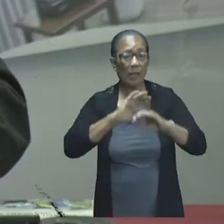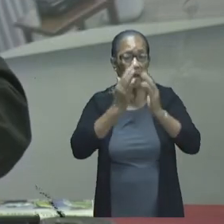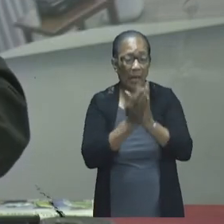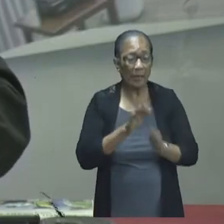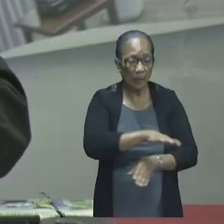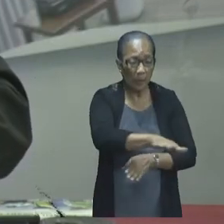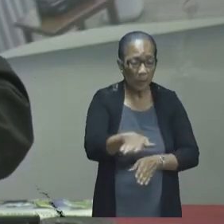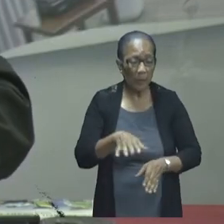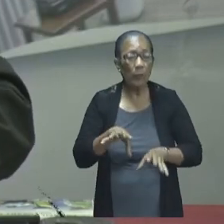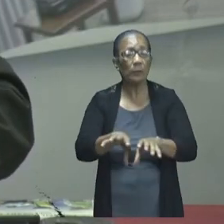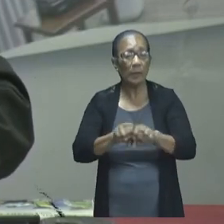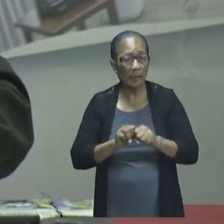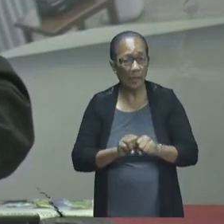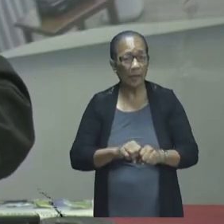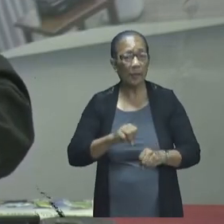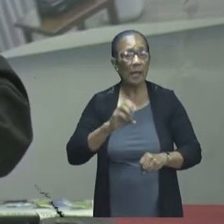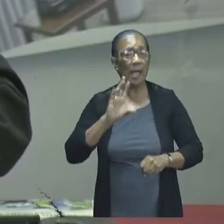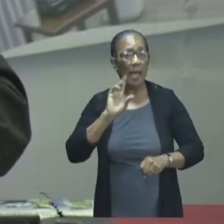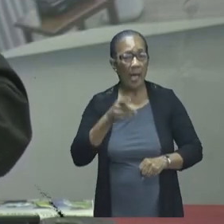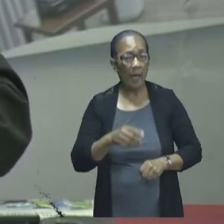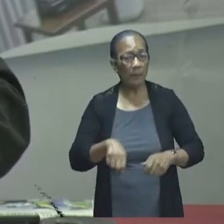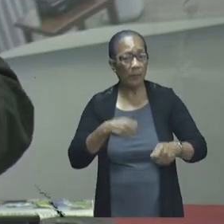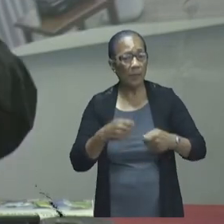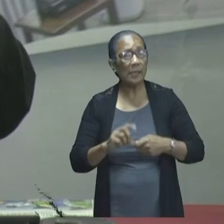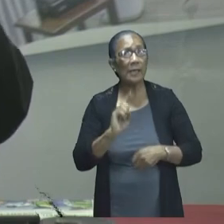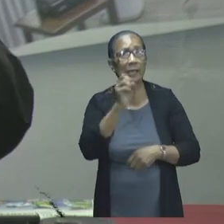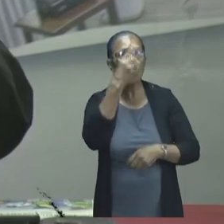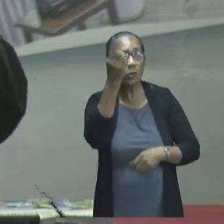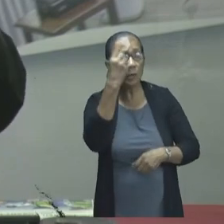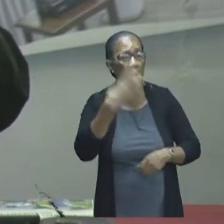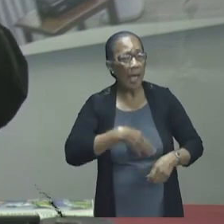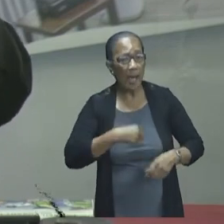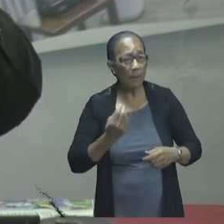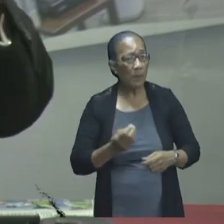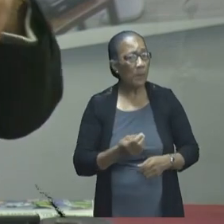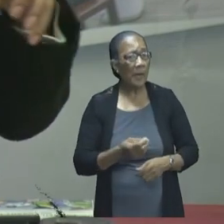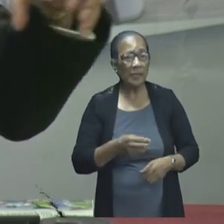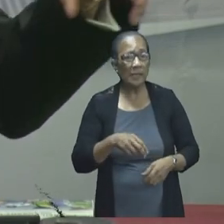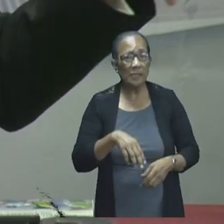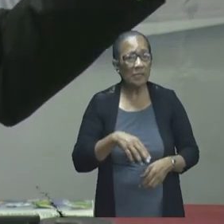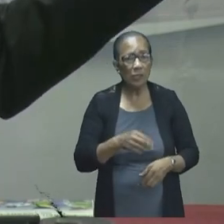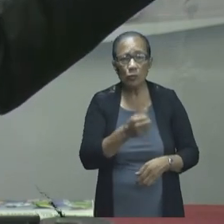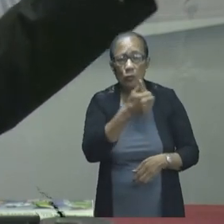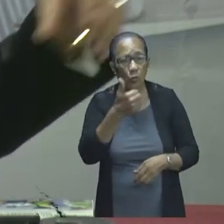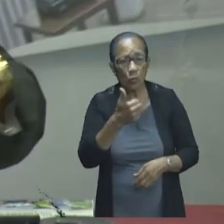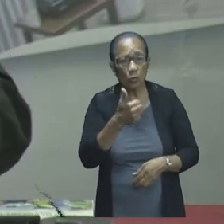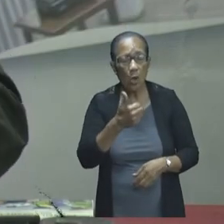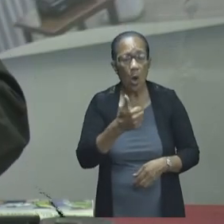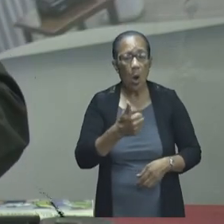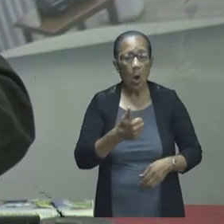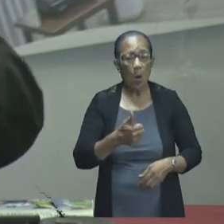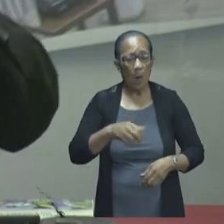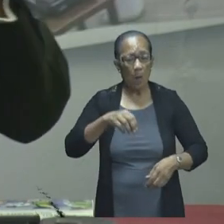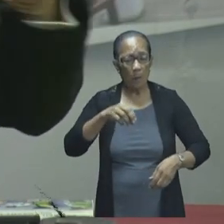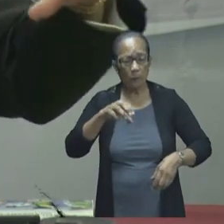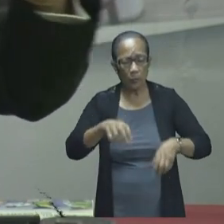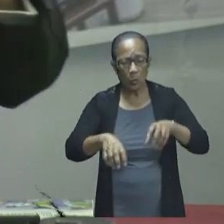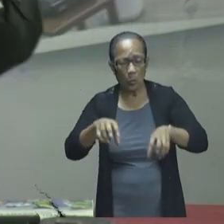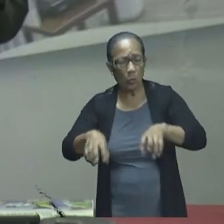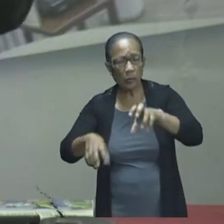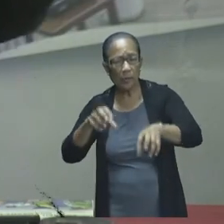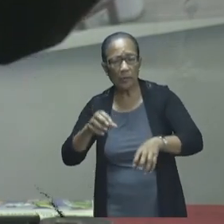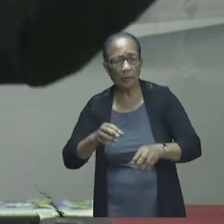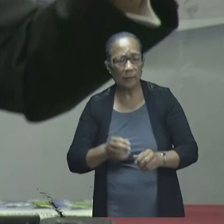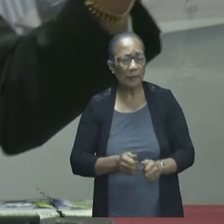dan hebben we daar voor ik heb wanneer we wel helikopters maar de helikopters zijn niet geschikt om zware goederen te transporteren en als je weet dat heel